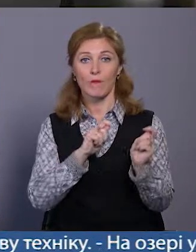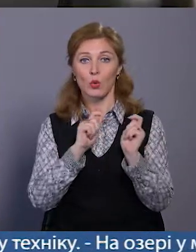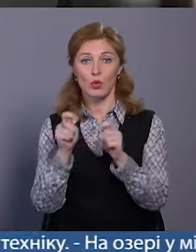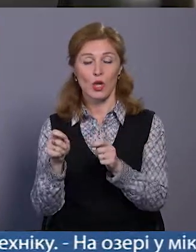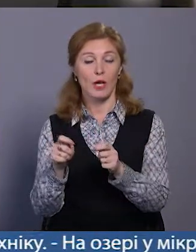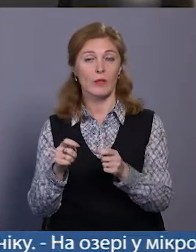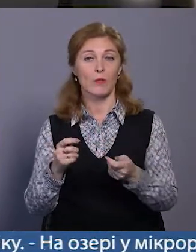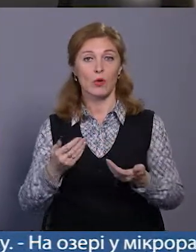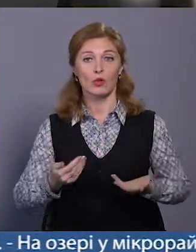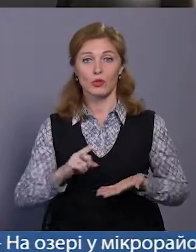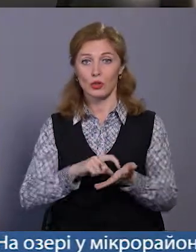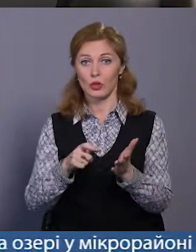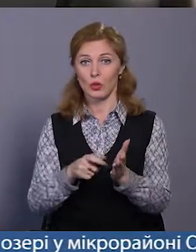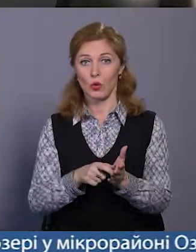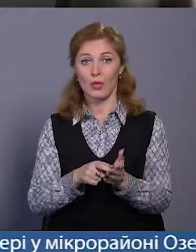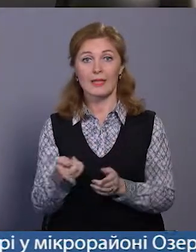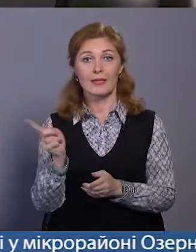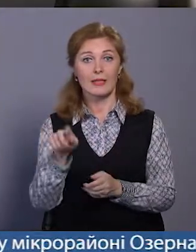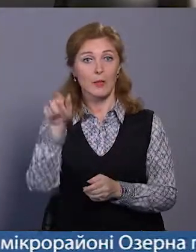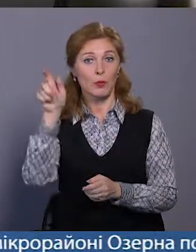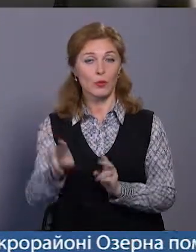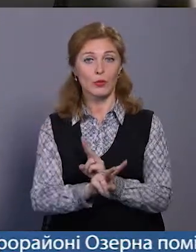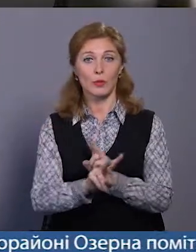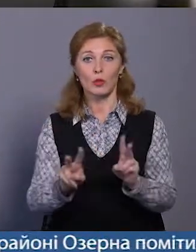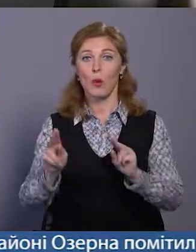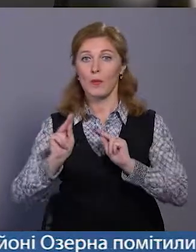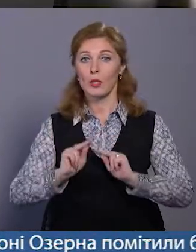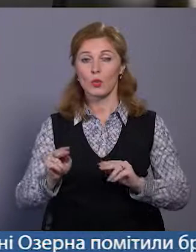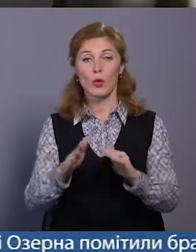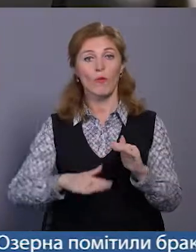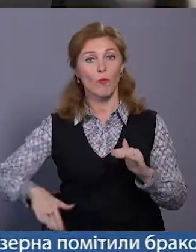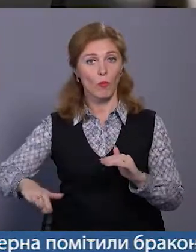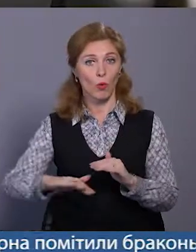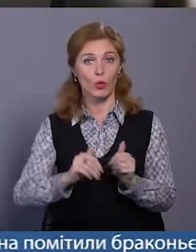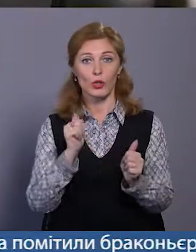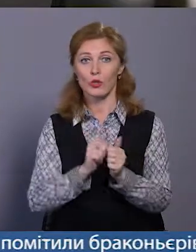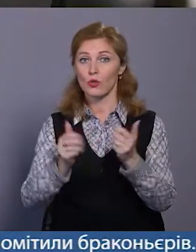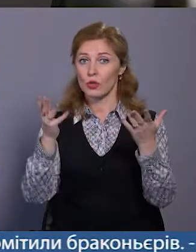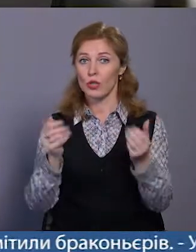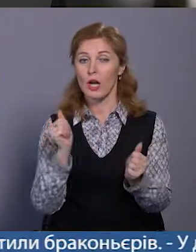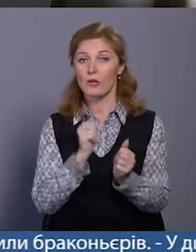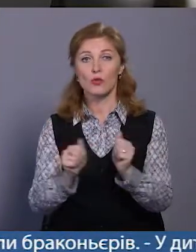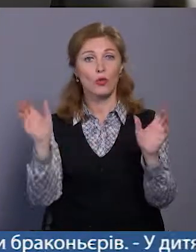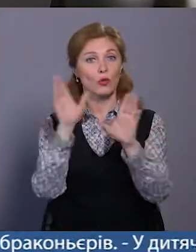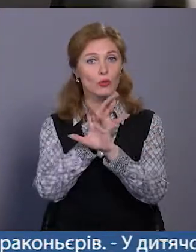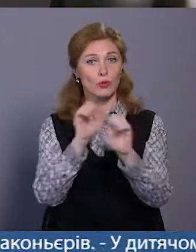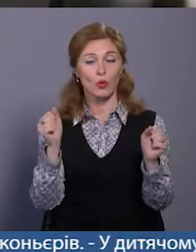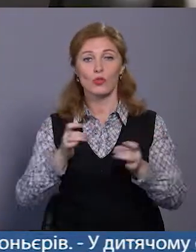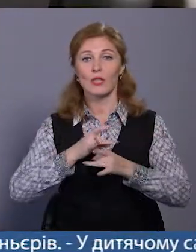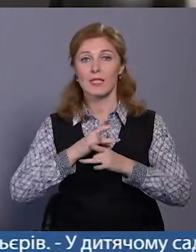не адміністративному складу, а саме тим людям, які безпосередньо працюють в полі. І щодня, щоночі, на